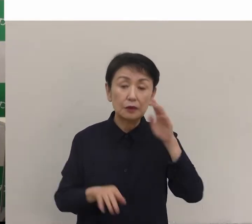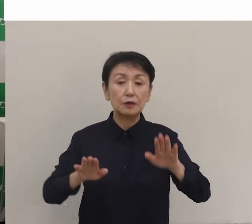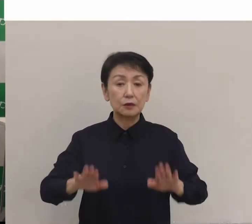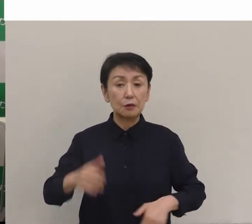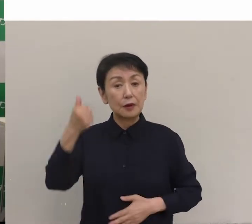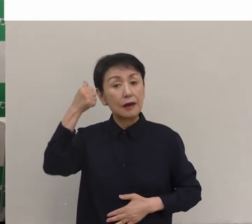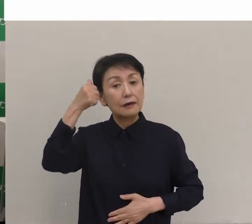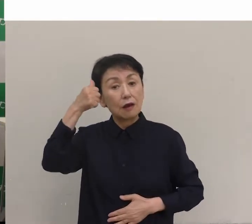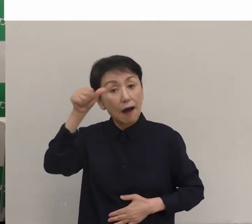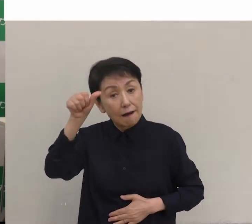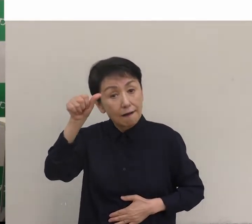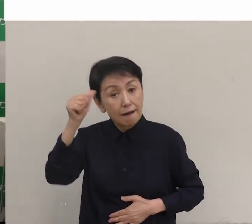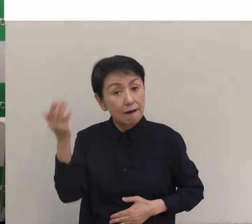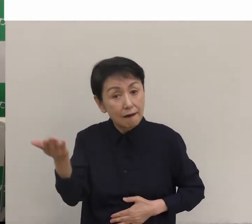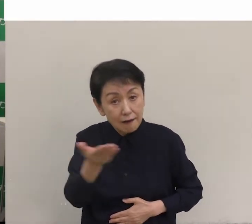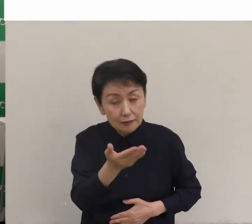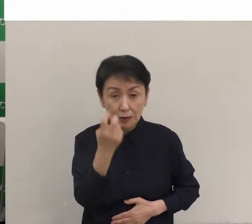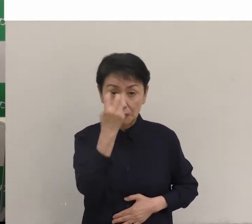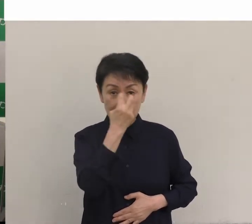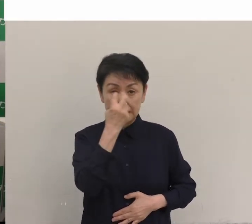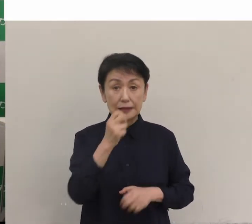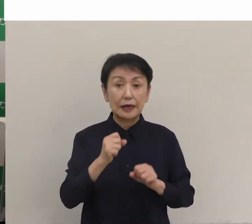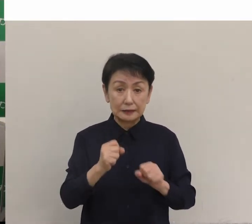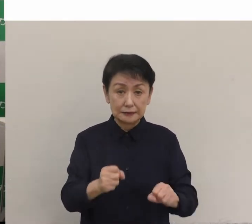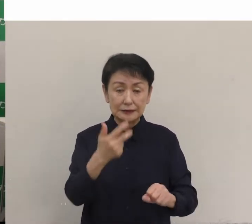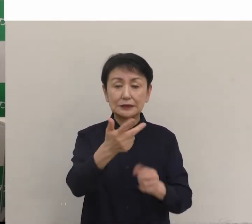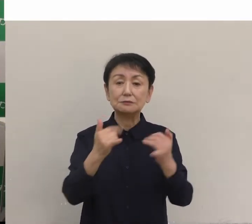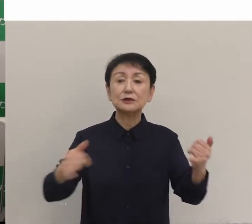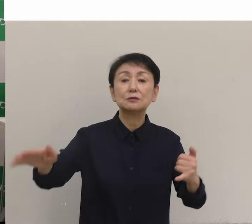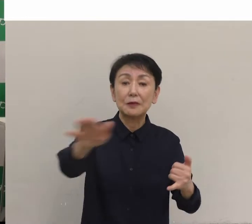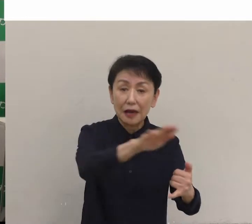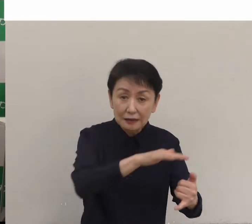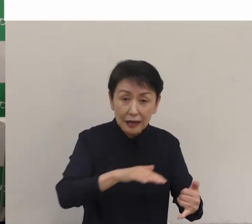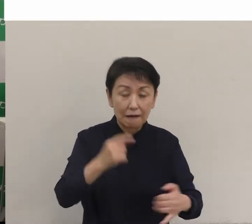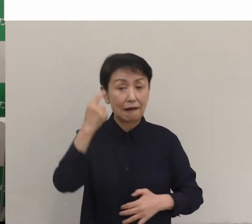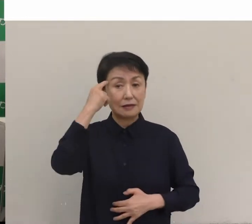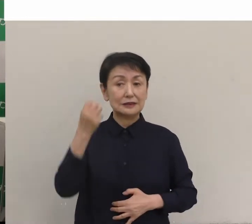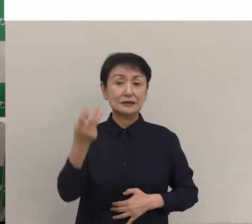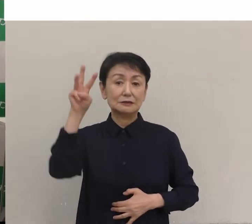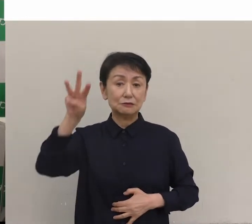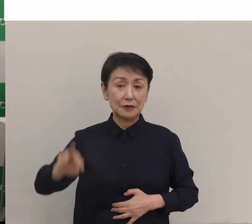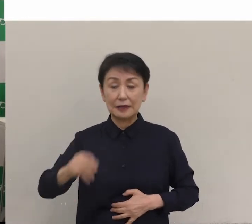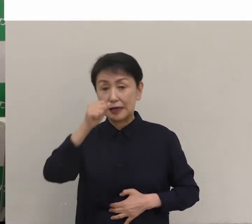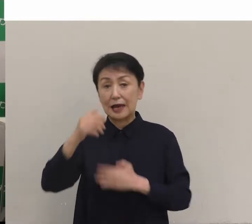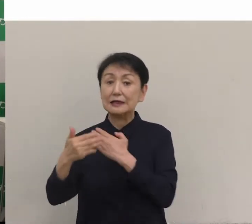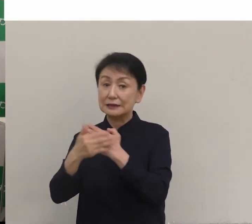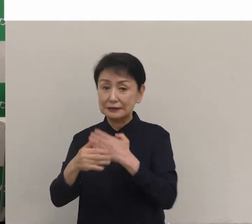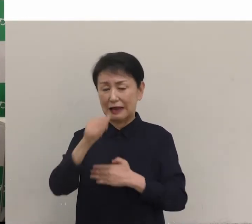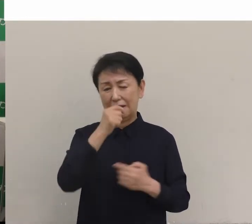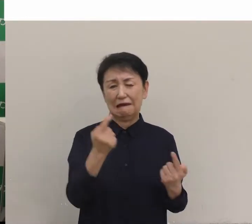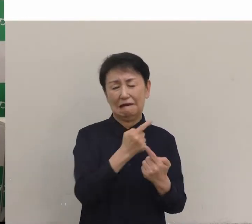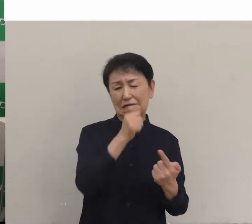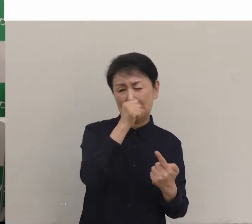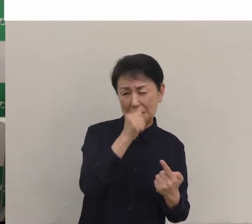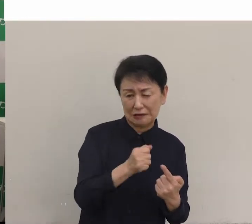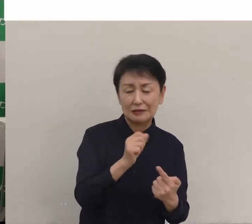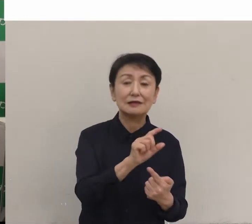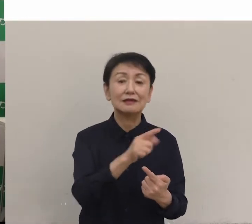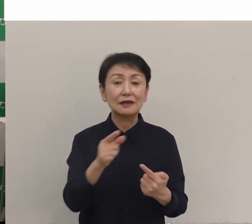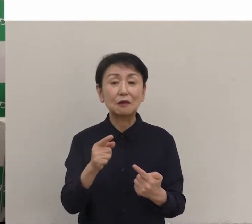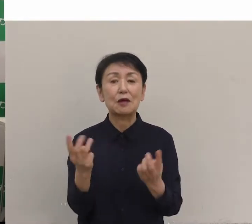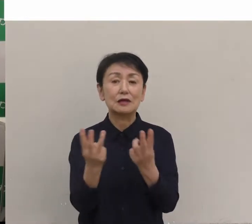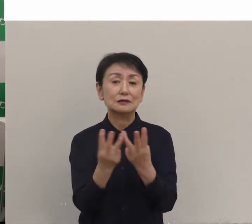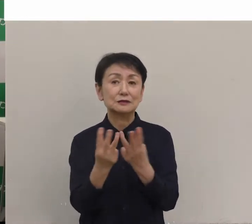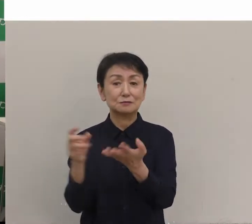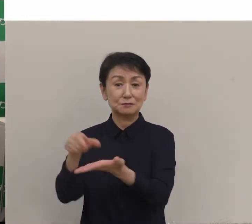ート調査を実施したことで、市民の皆様が感じる菊川市の良い点や改善すべき点が数字として現れました。